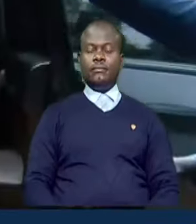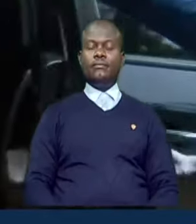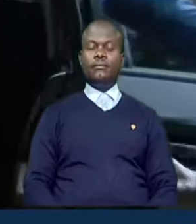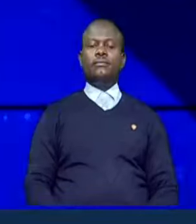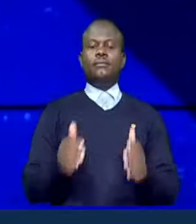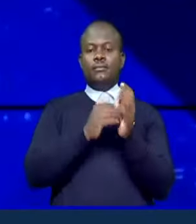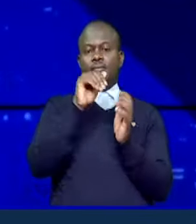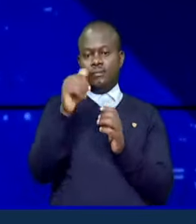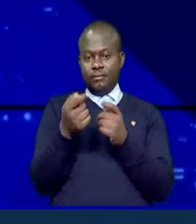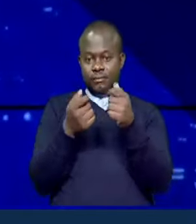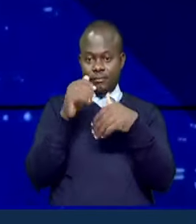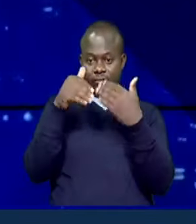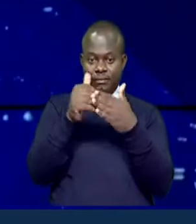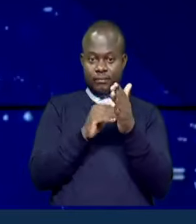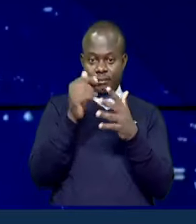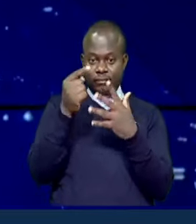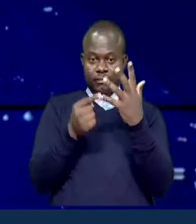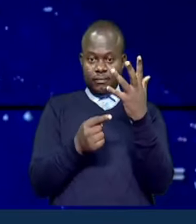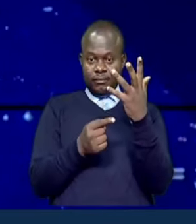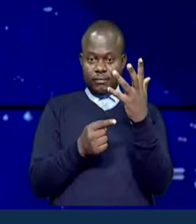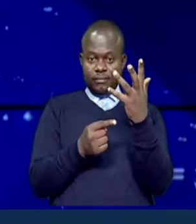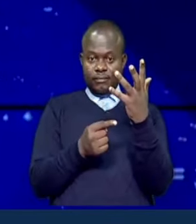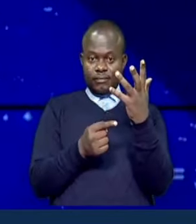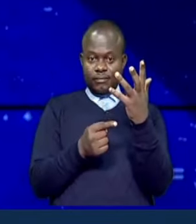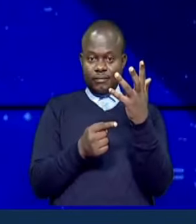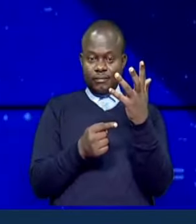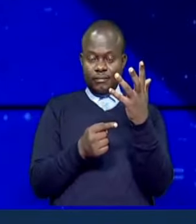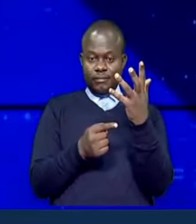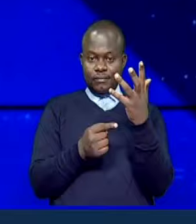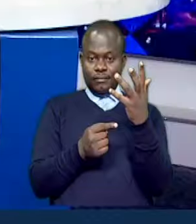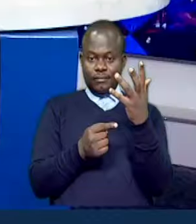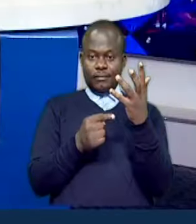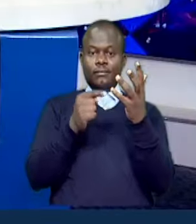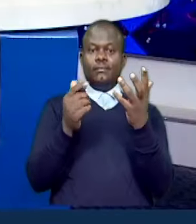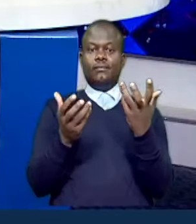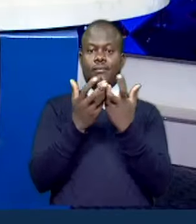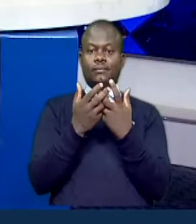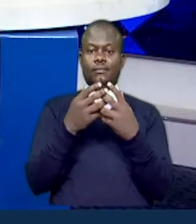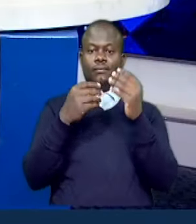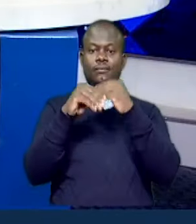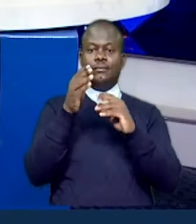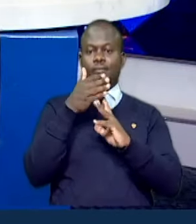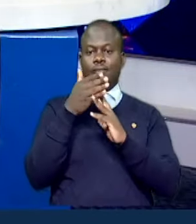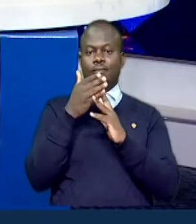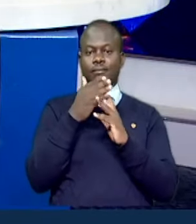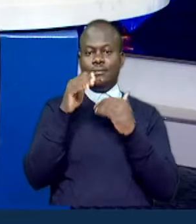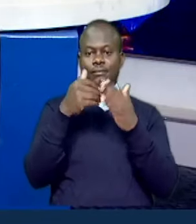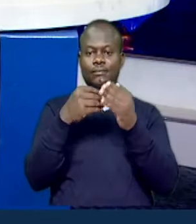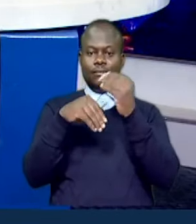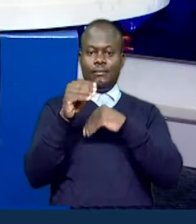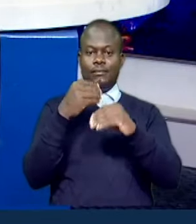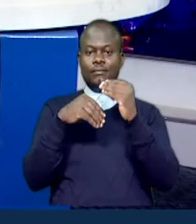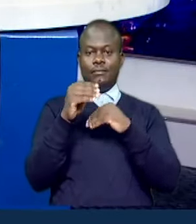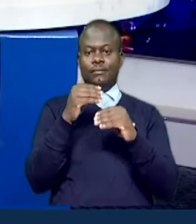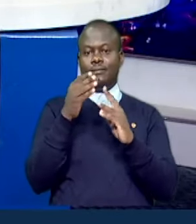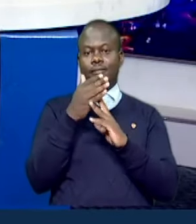wenda gatoya kuri iyo cy'ubucuruzi. Ku bijyanye n'ubucuruzi hagati y'ibihugu byombi? Ku bucuruzi